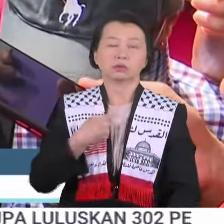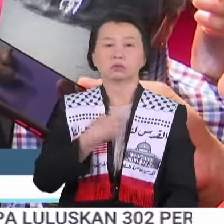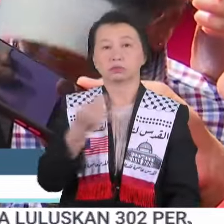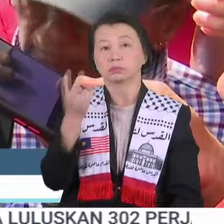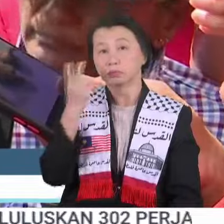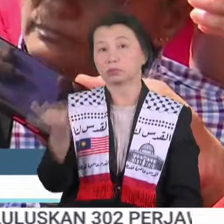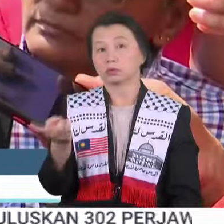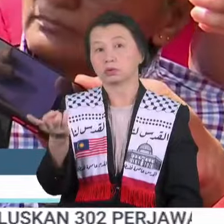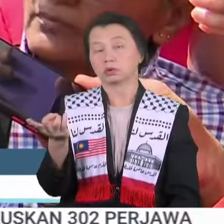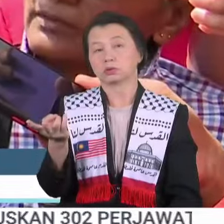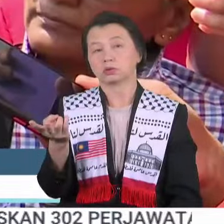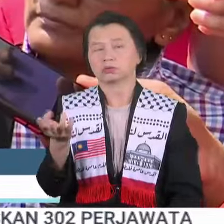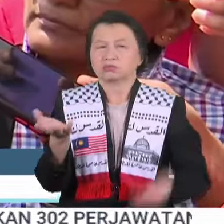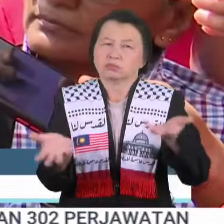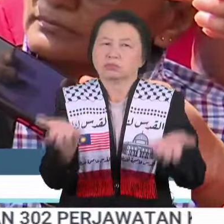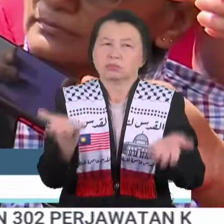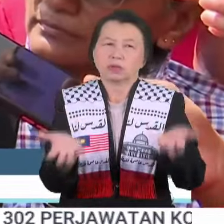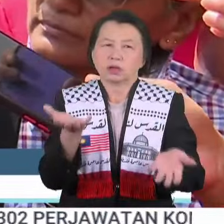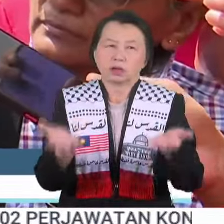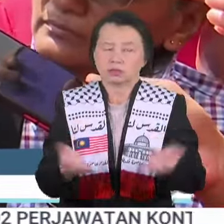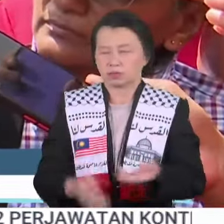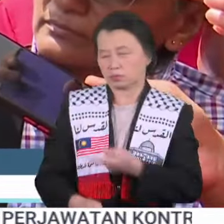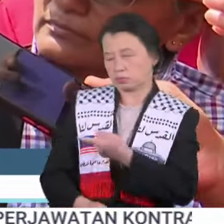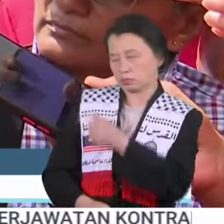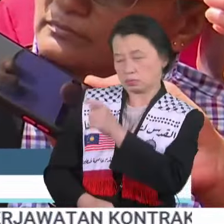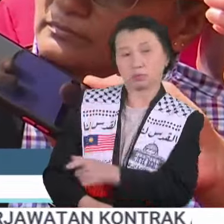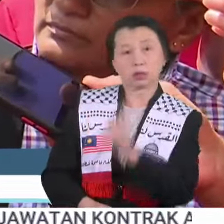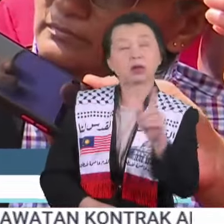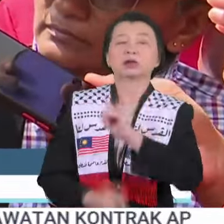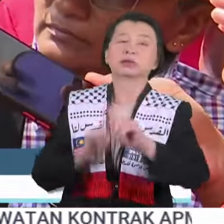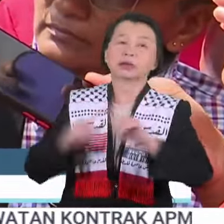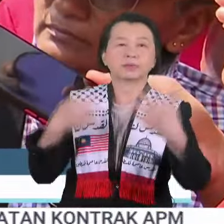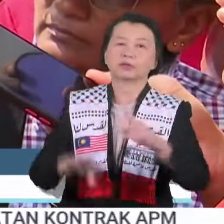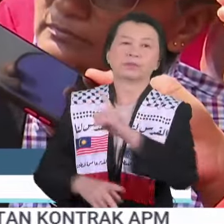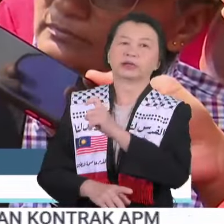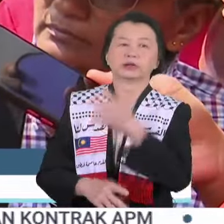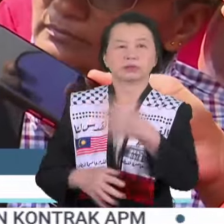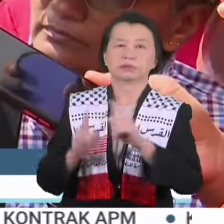bahawa mungkin beliau